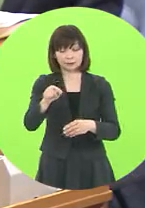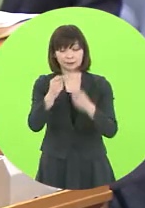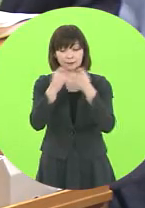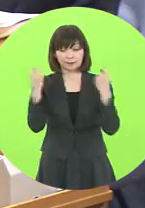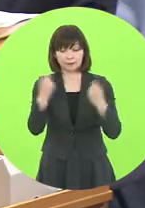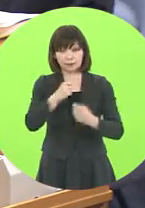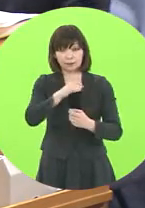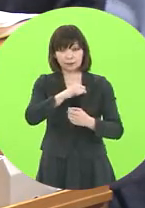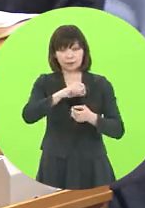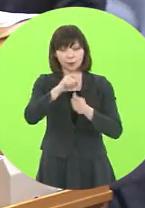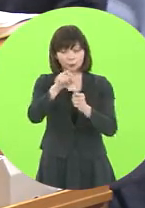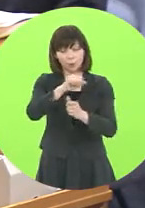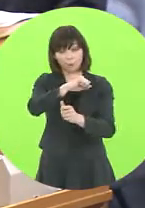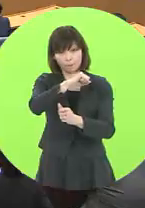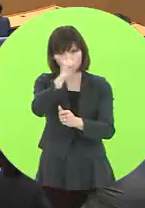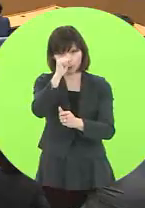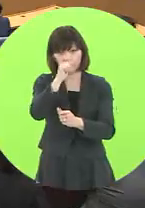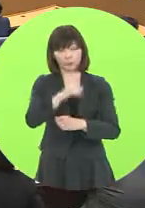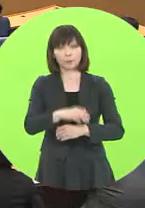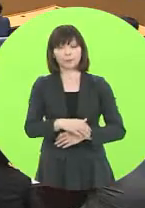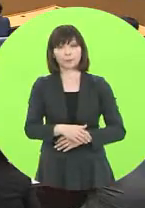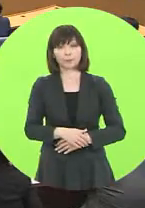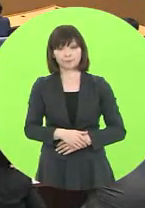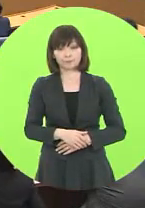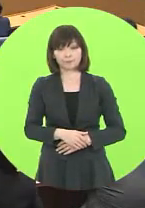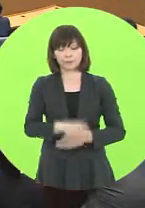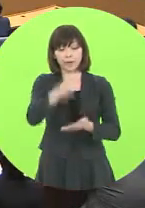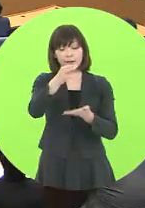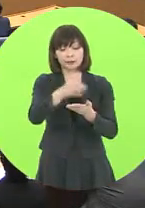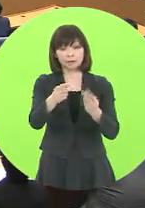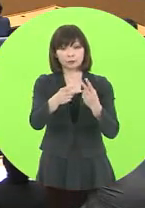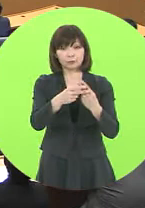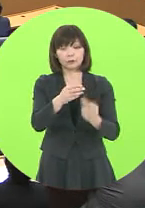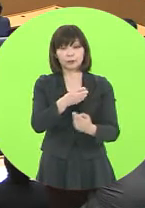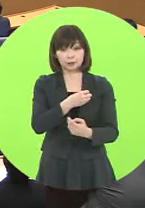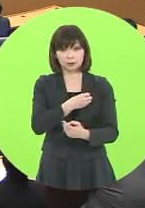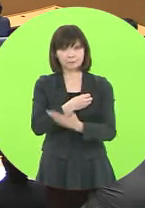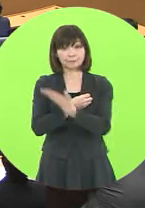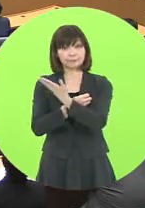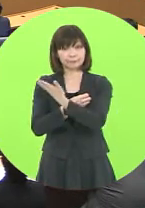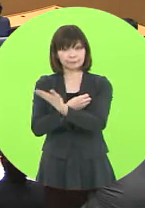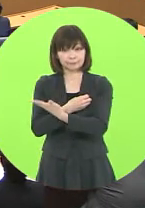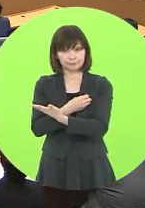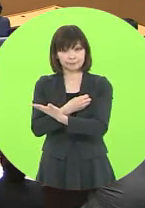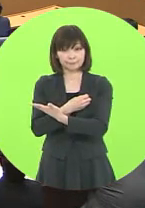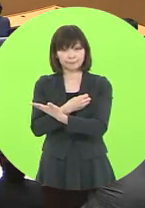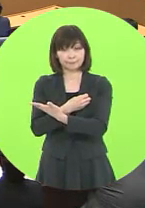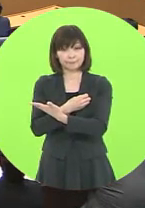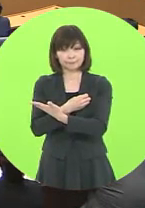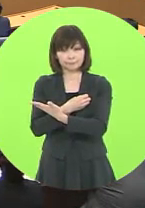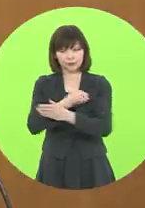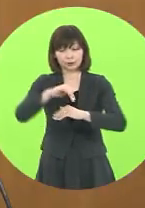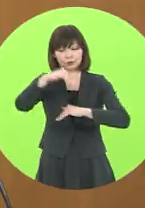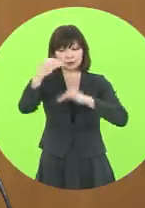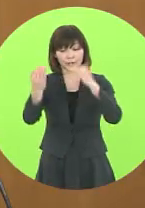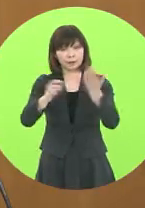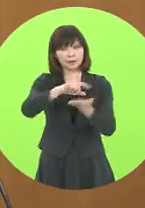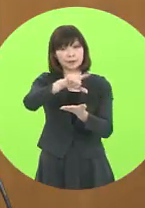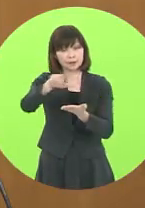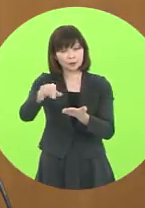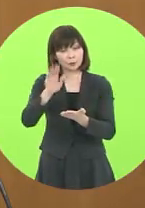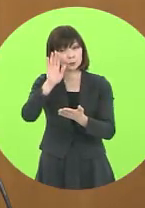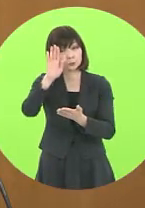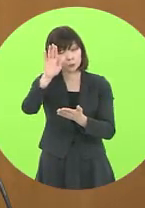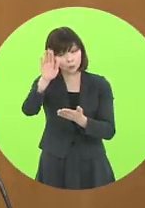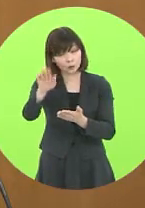用に結びついております。 安井議員はご覧の質問と、中山間地域の将来展